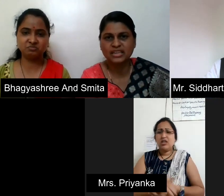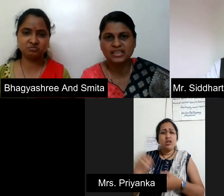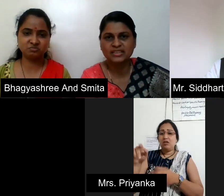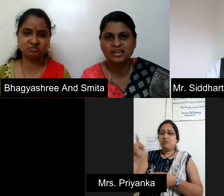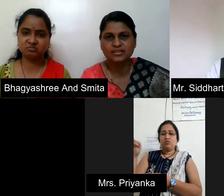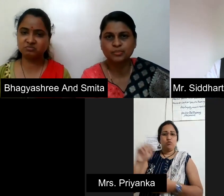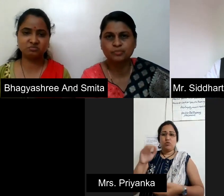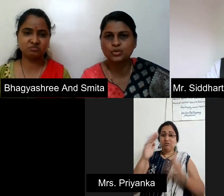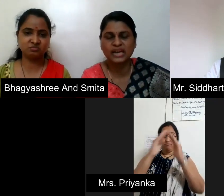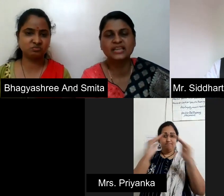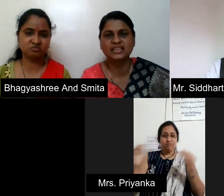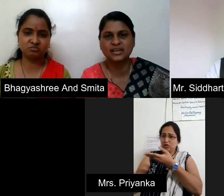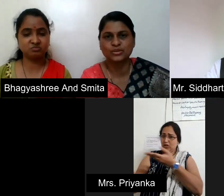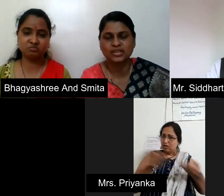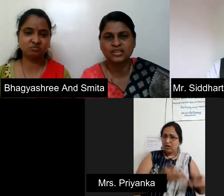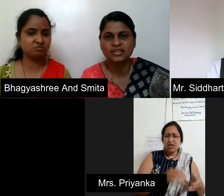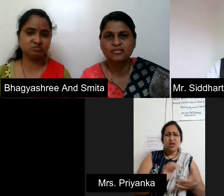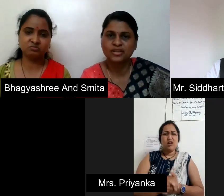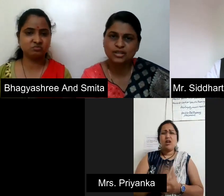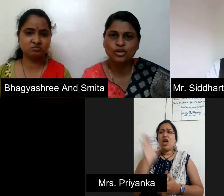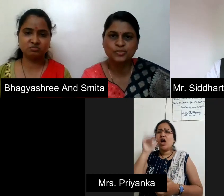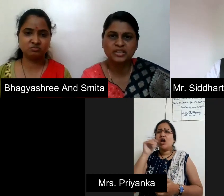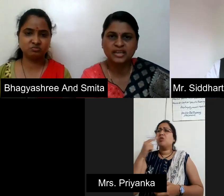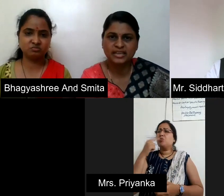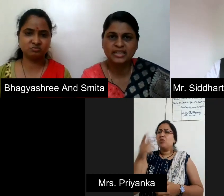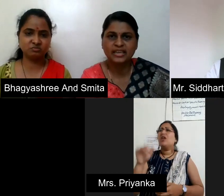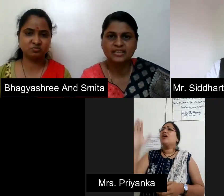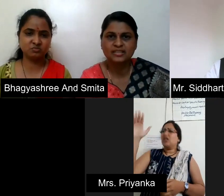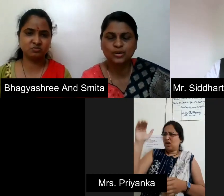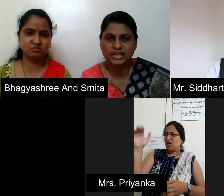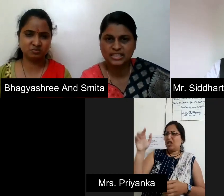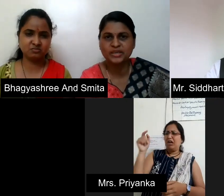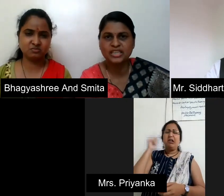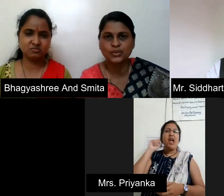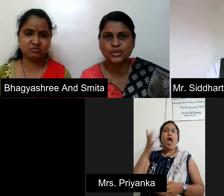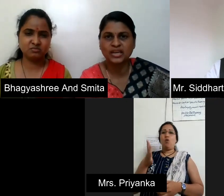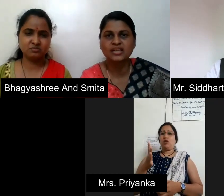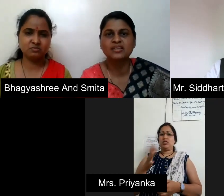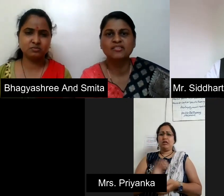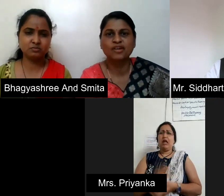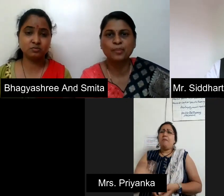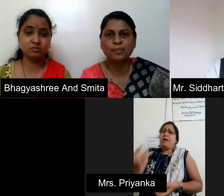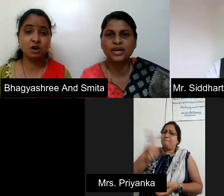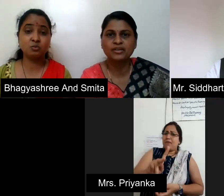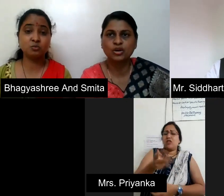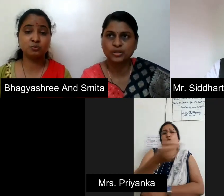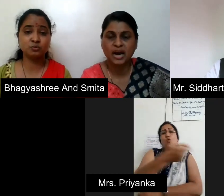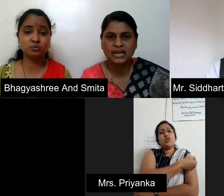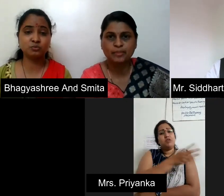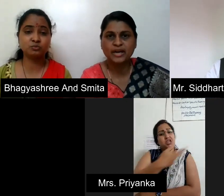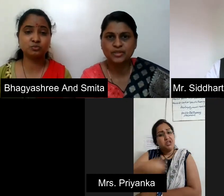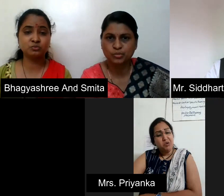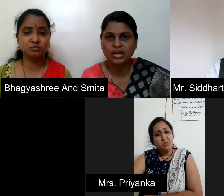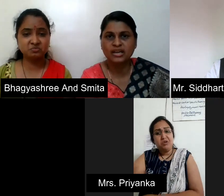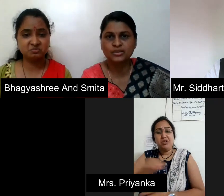आवाज वगैरह दिया था तो सुनाई नहीं दिया उसे। फिर से हॉस्पिटल लेके गए, थोड़ा ट्रीटमेंट चालू किया। वहां पे डॉक्टर